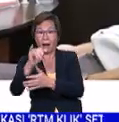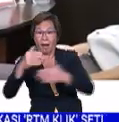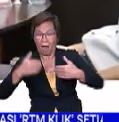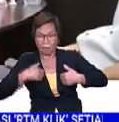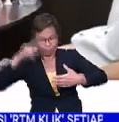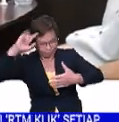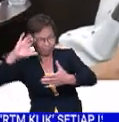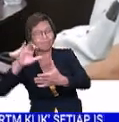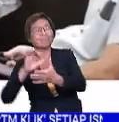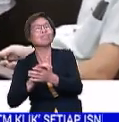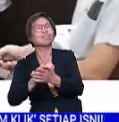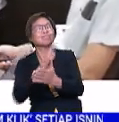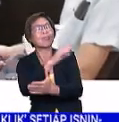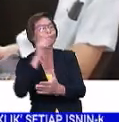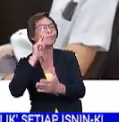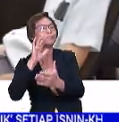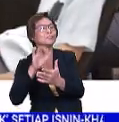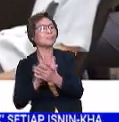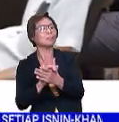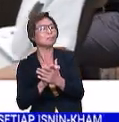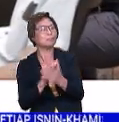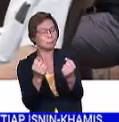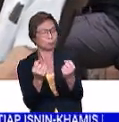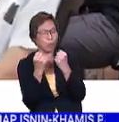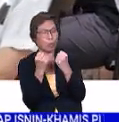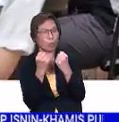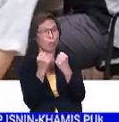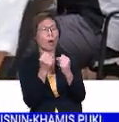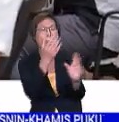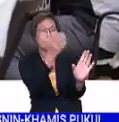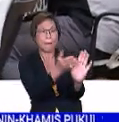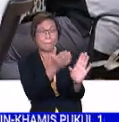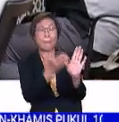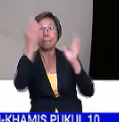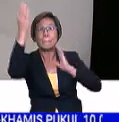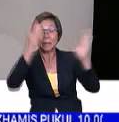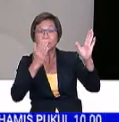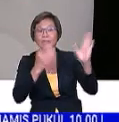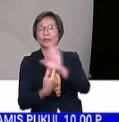mempunyai keyakinan dan kepercayaan terhadap kekuatan institusi negara